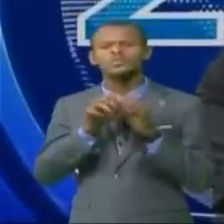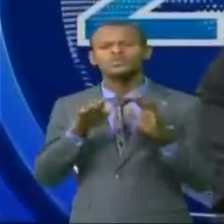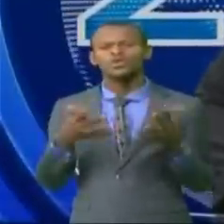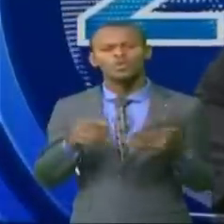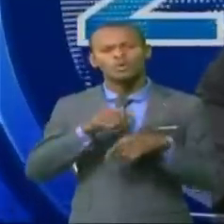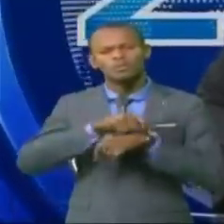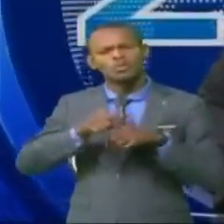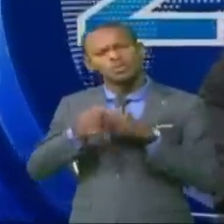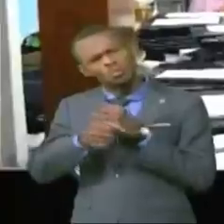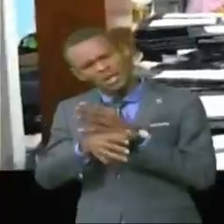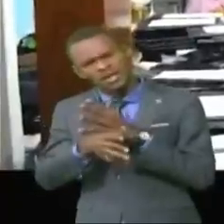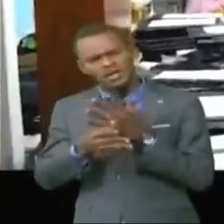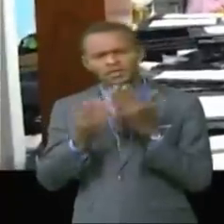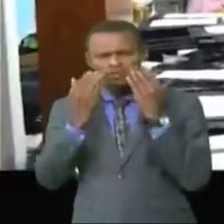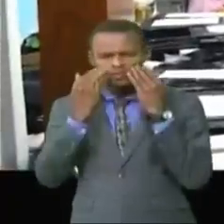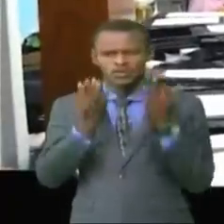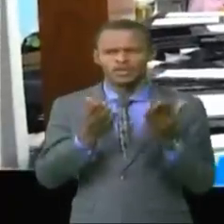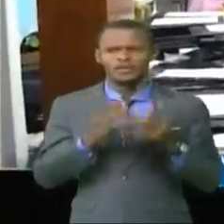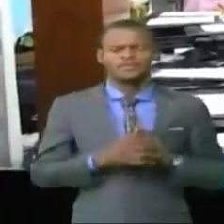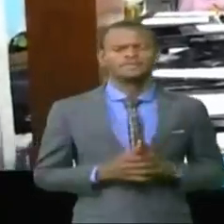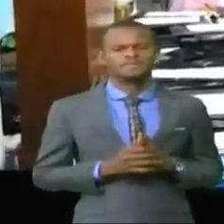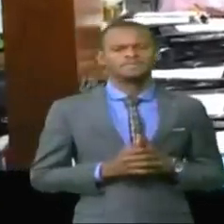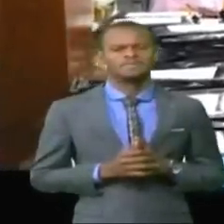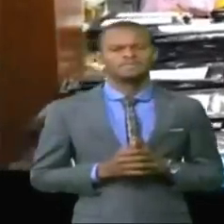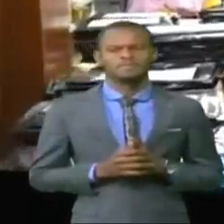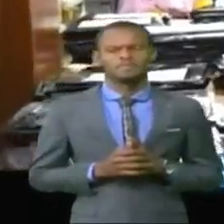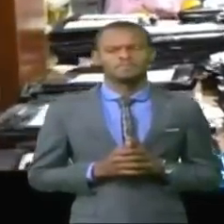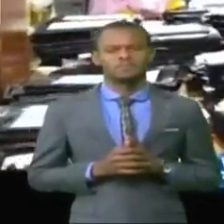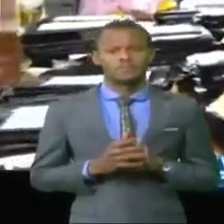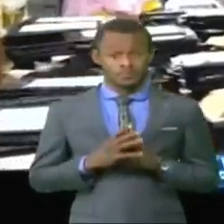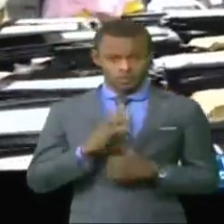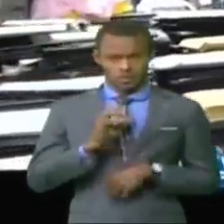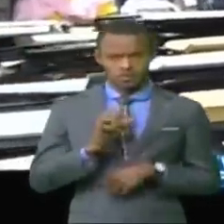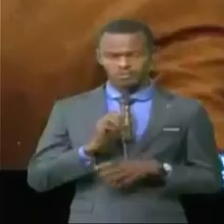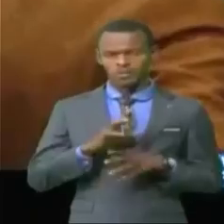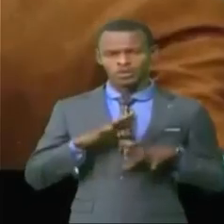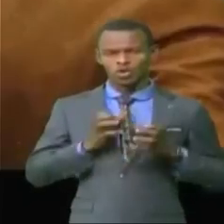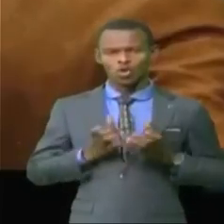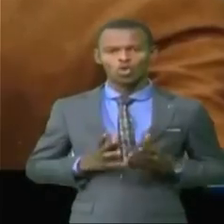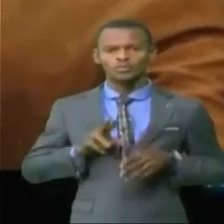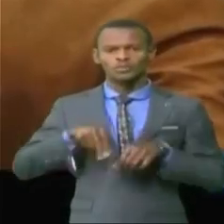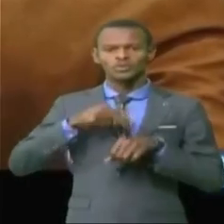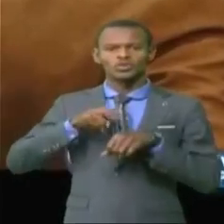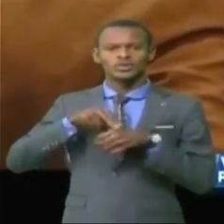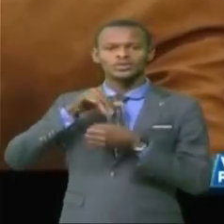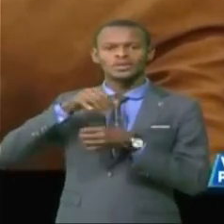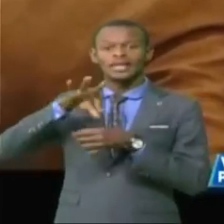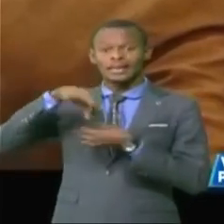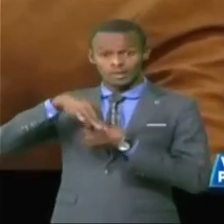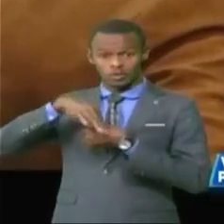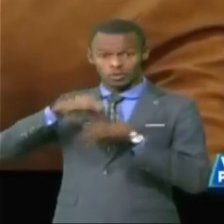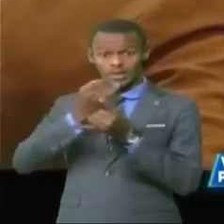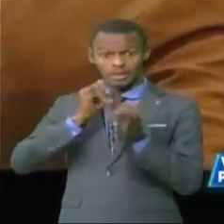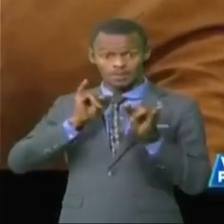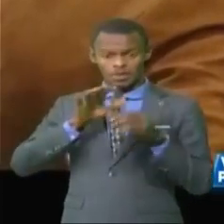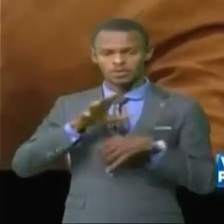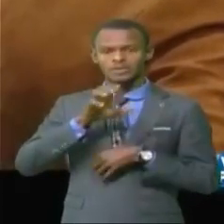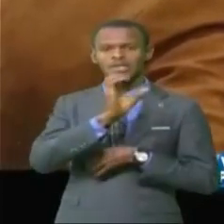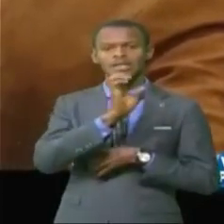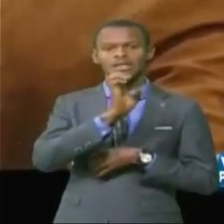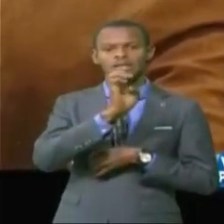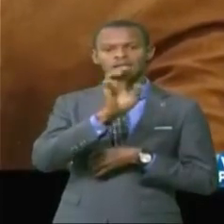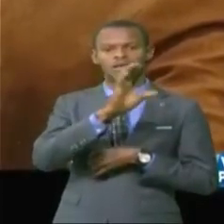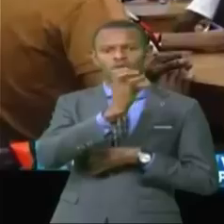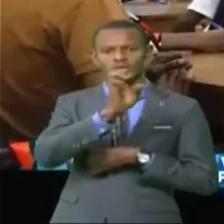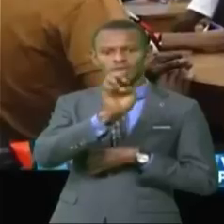Tufundje, reportage. Le numéro 1 de la Commission électorale nationale indépendante, Denis Kadima Kazadi, est allé s'enquérir de